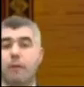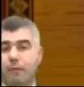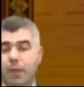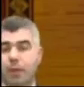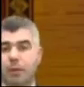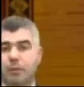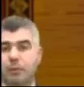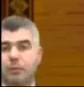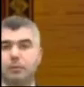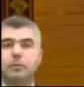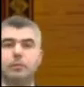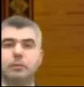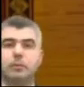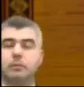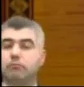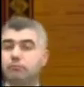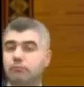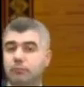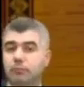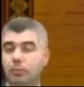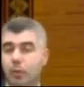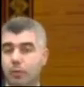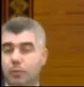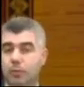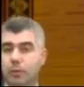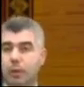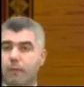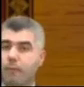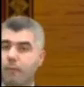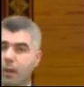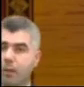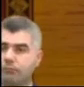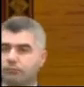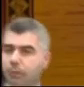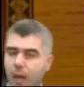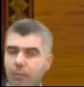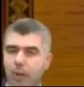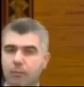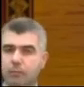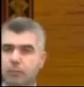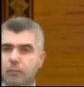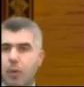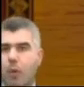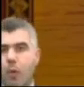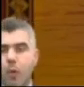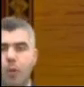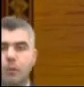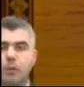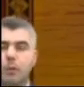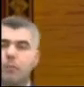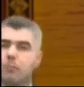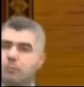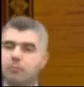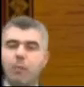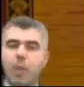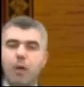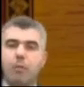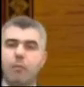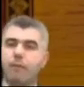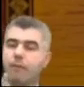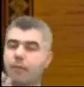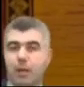وهذا الاتفاق من شأنه أن يقوم بحشد المؤسسات والشباب والمواهب من البلدين حتى